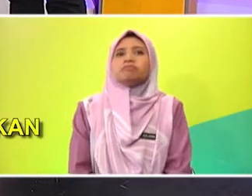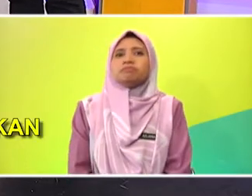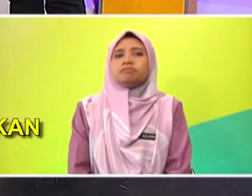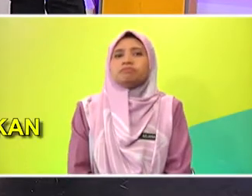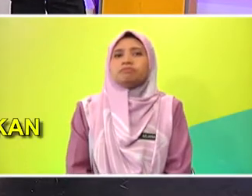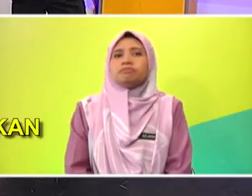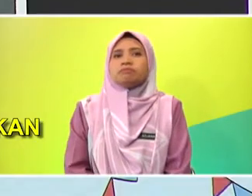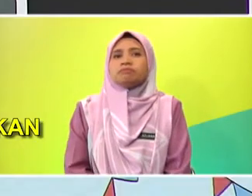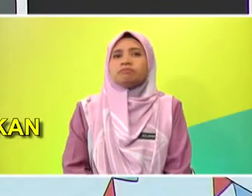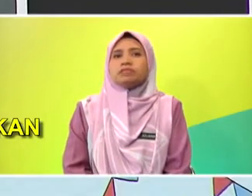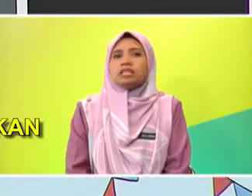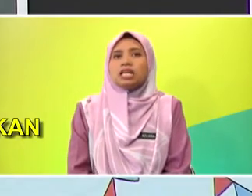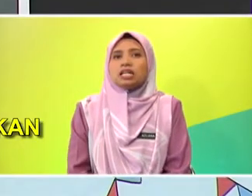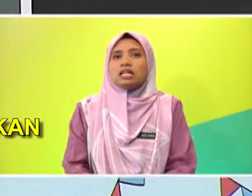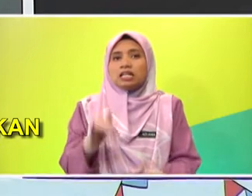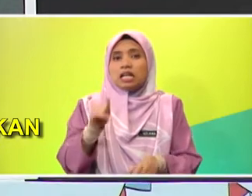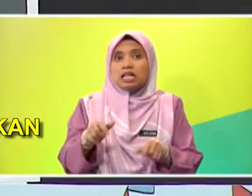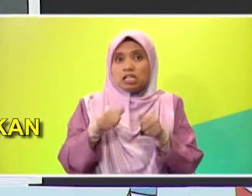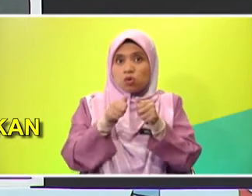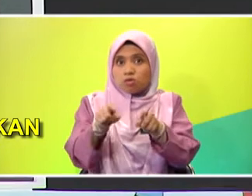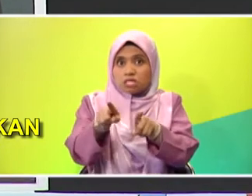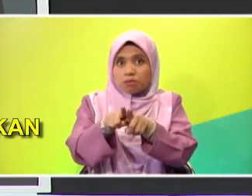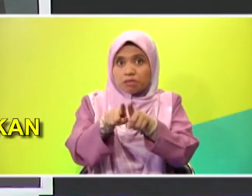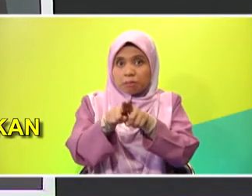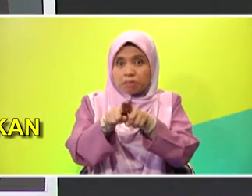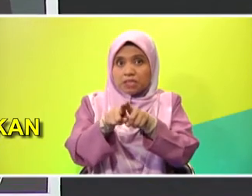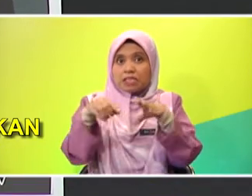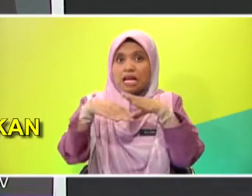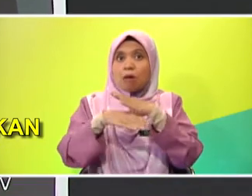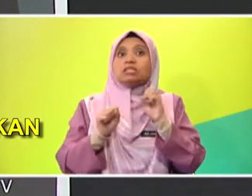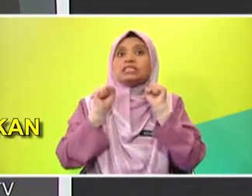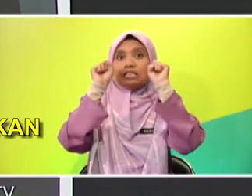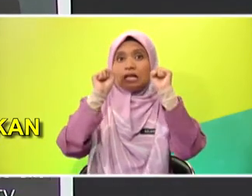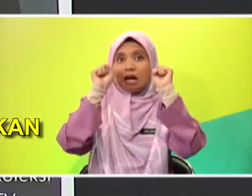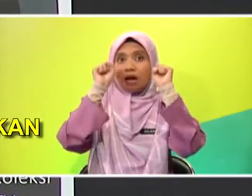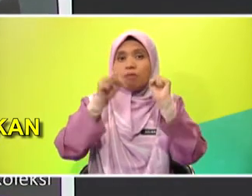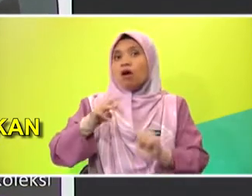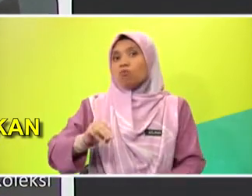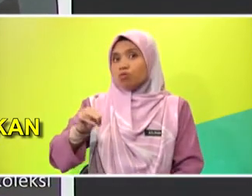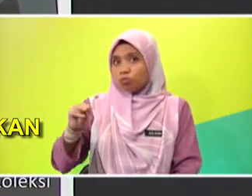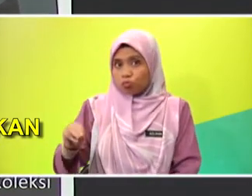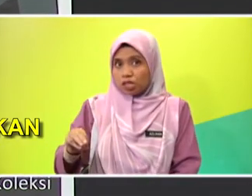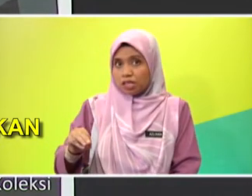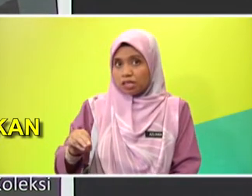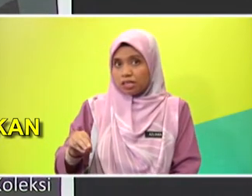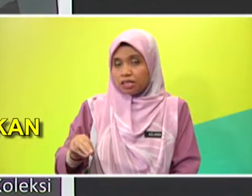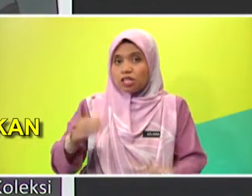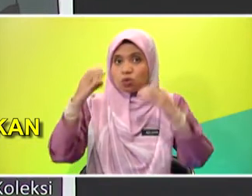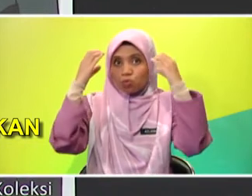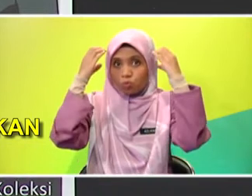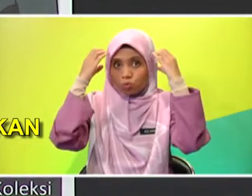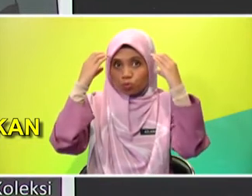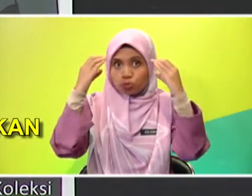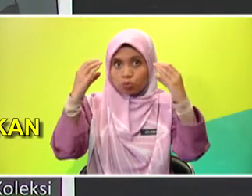sebentar tadi yang terlibat dalam acara senamrobik murid-murid guru-guru